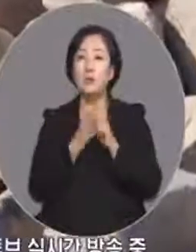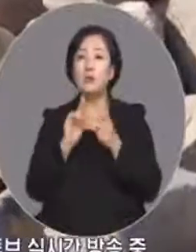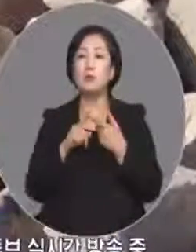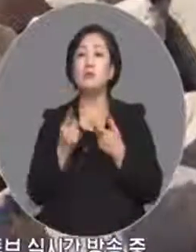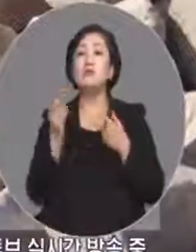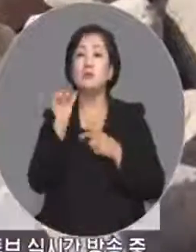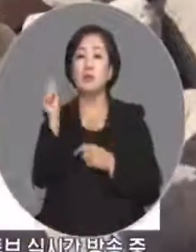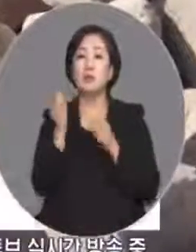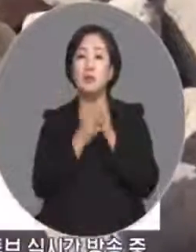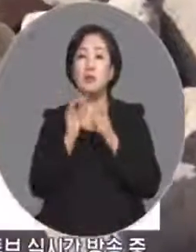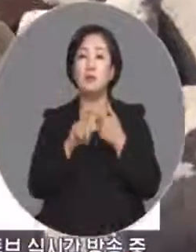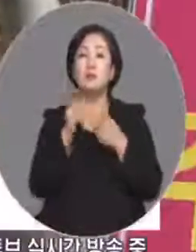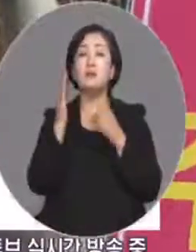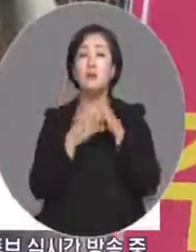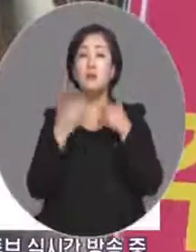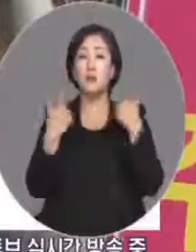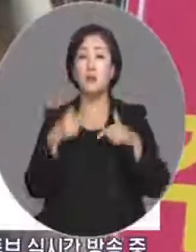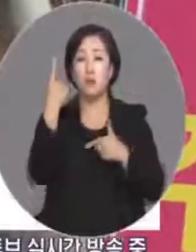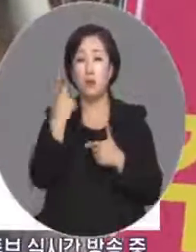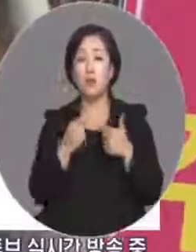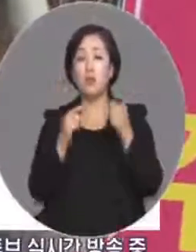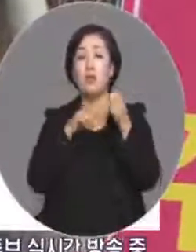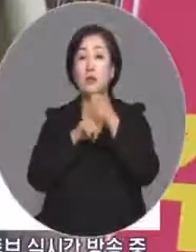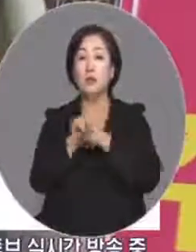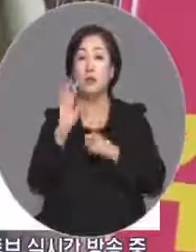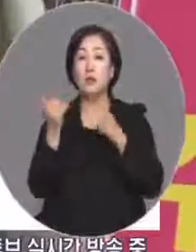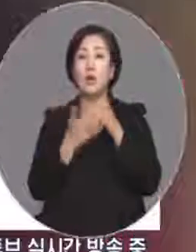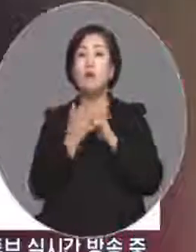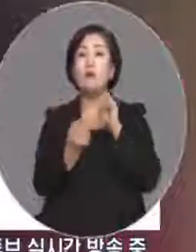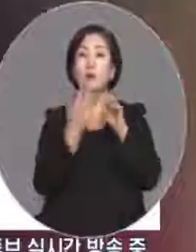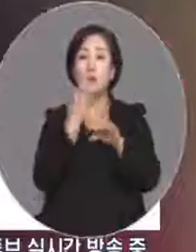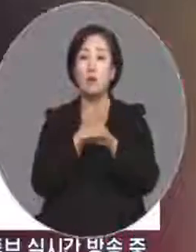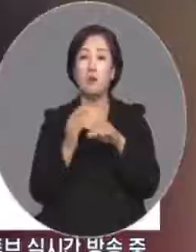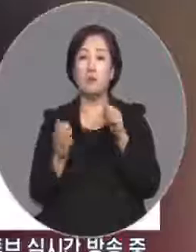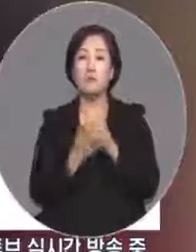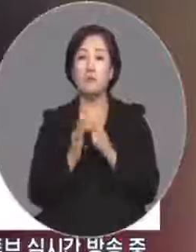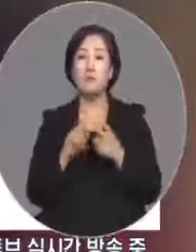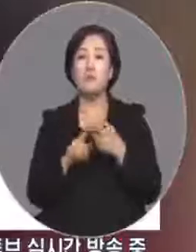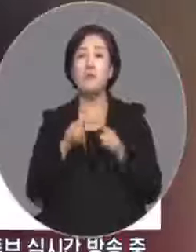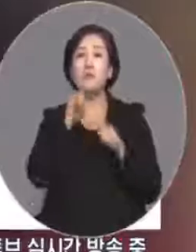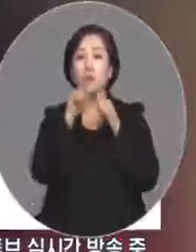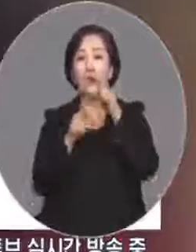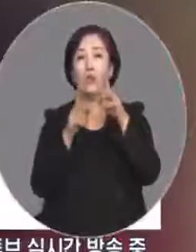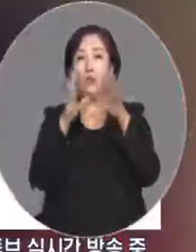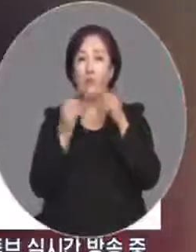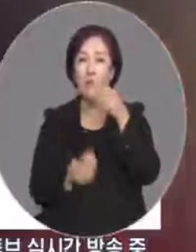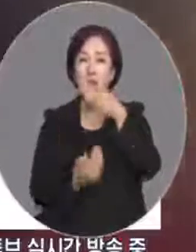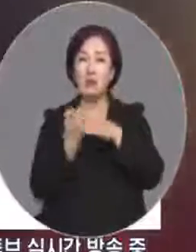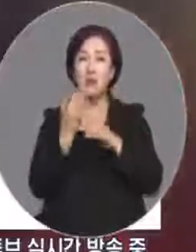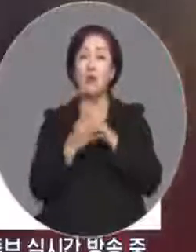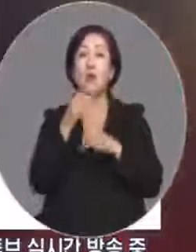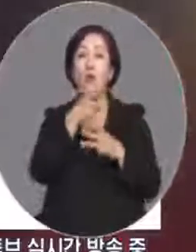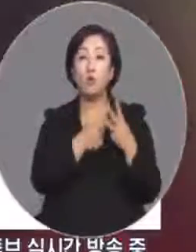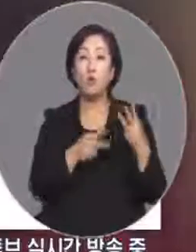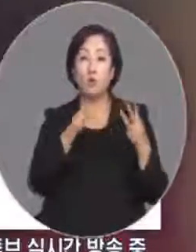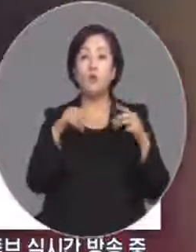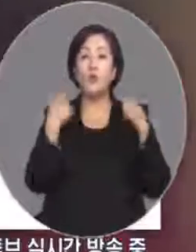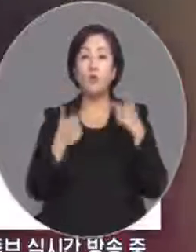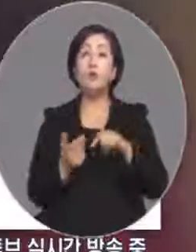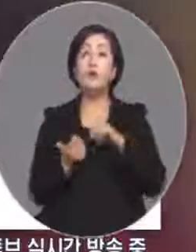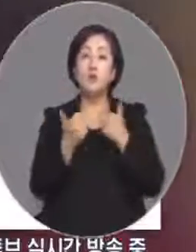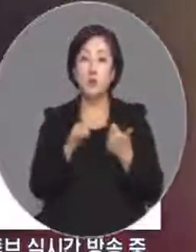농장 주로 내 씨가 이곳으로 오게 된 계기를 취재진에게 털어놓습니다 으 아 아 아 0 0 쏟아 시간이